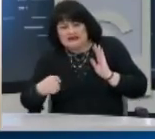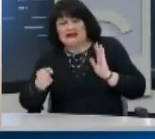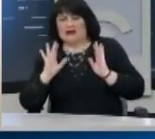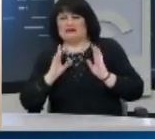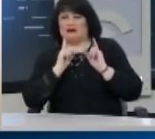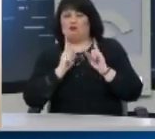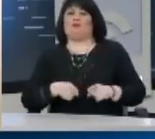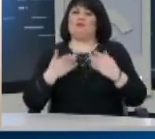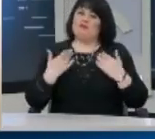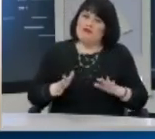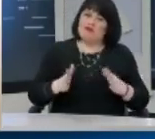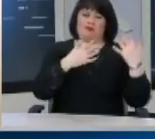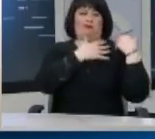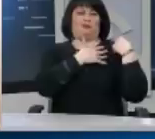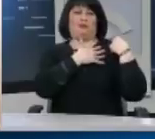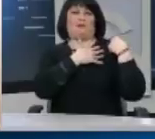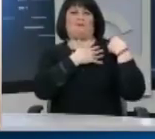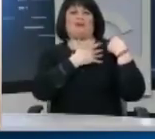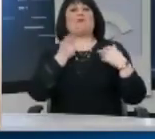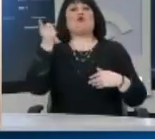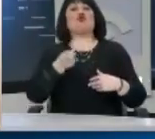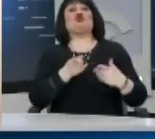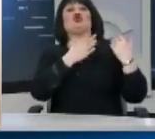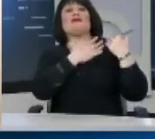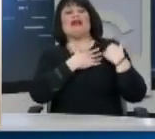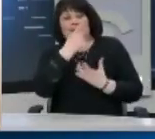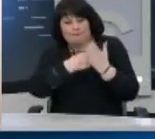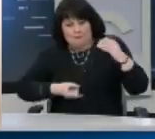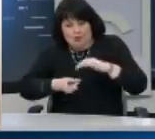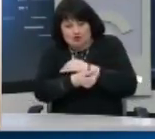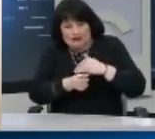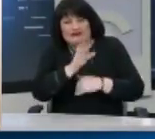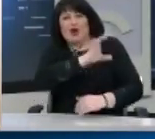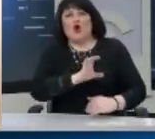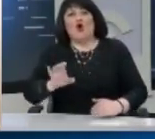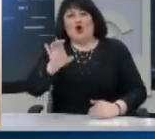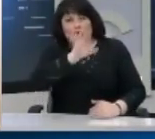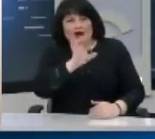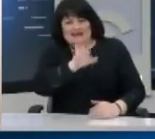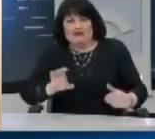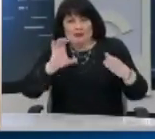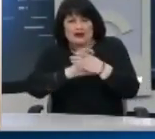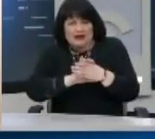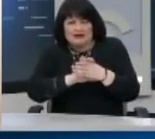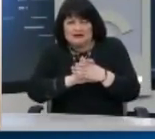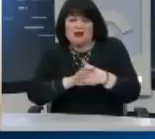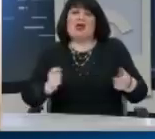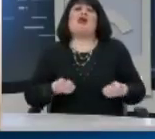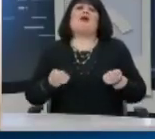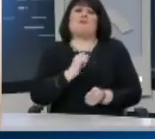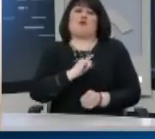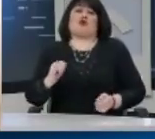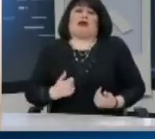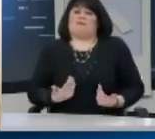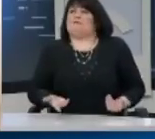λυμένη για να αναλάβουν μέρισμα ευθύνης σε σχέση με το προσφυγικό μεταναστευτικό όλες οι χώρες ευρωπαϊκές ουδέποτε